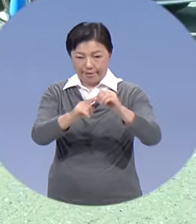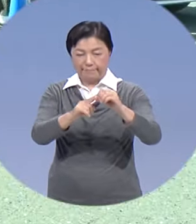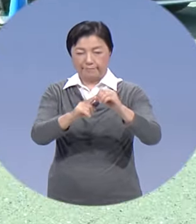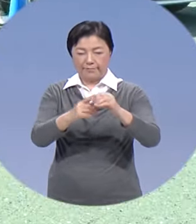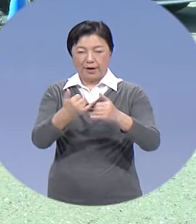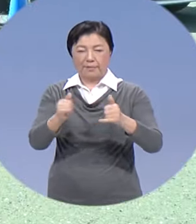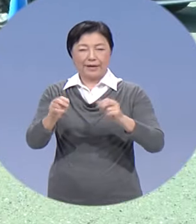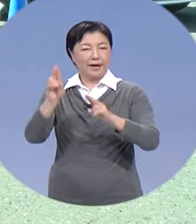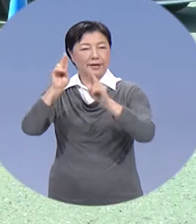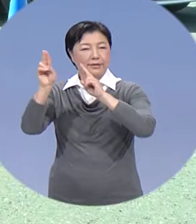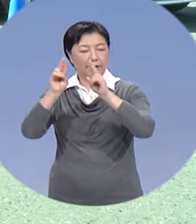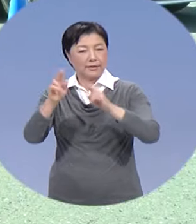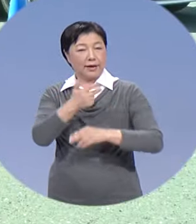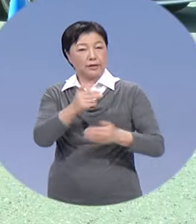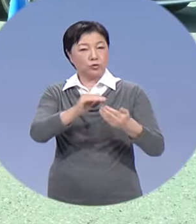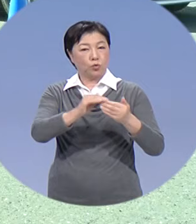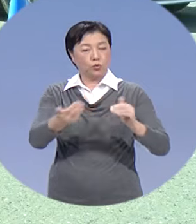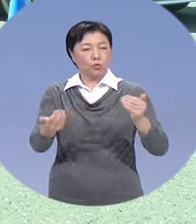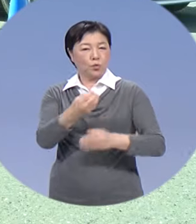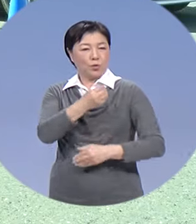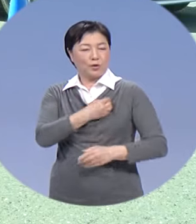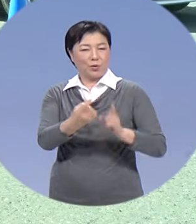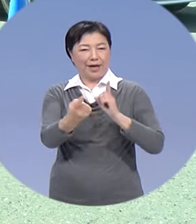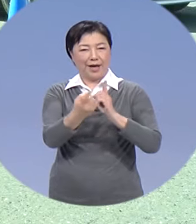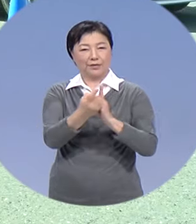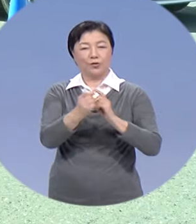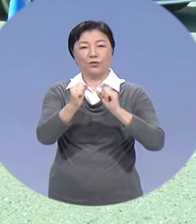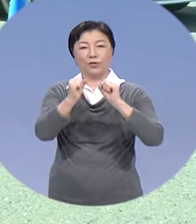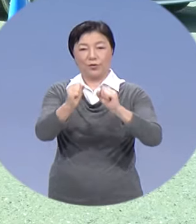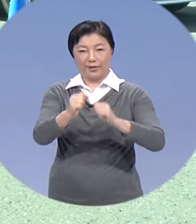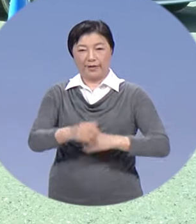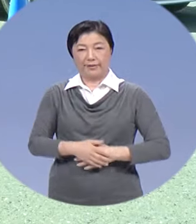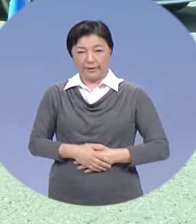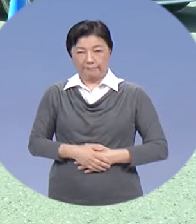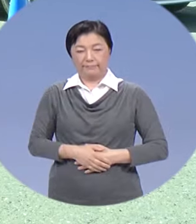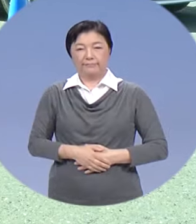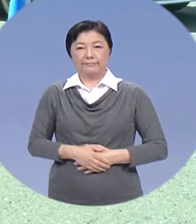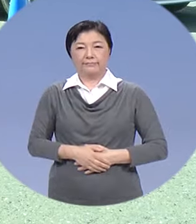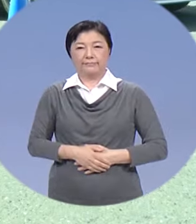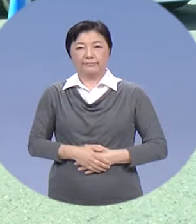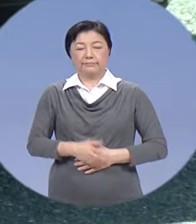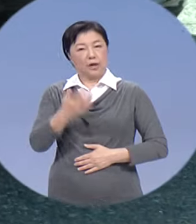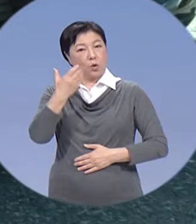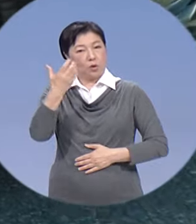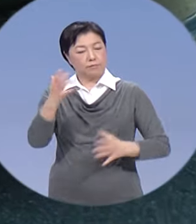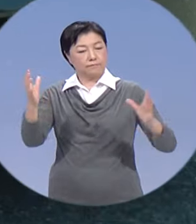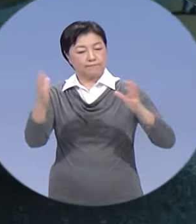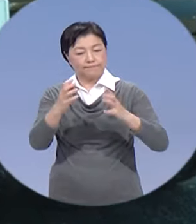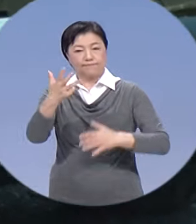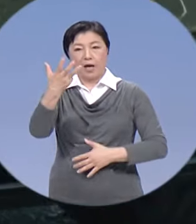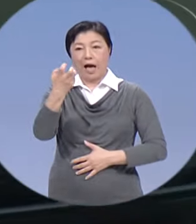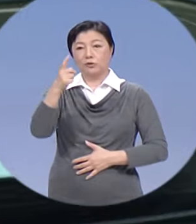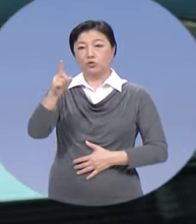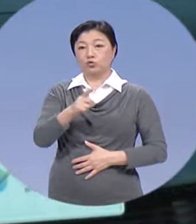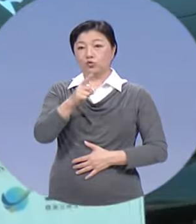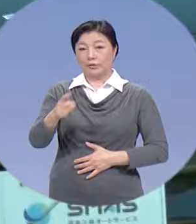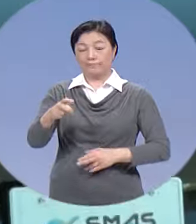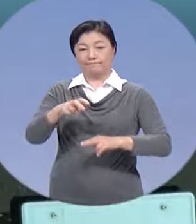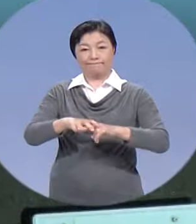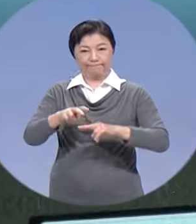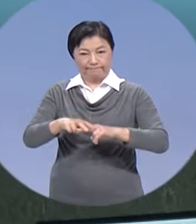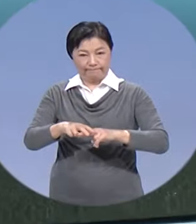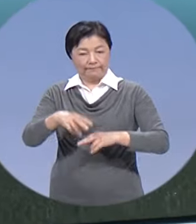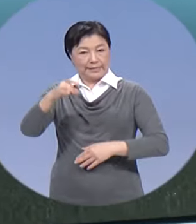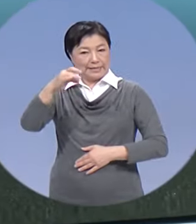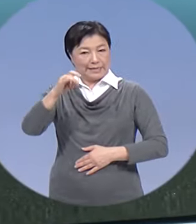間企業や市町村の職員を対象に行われたもので、およそ80人の参加者が電気自